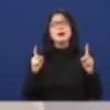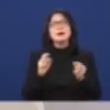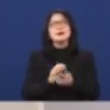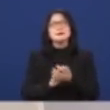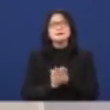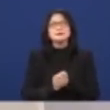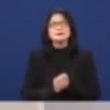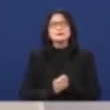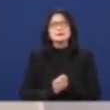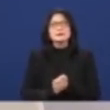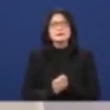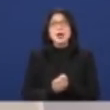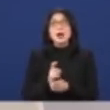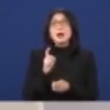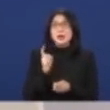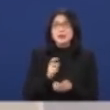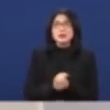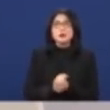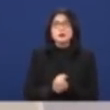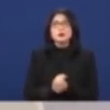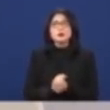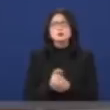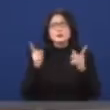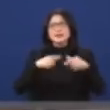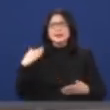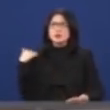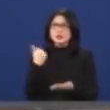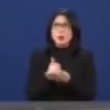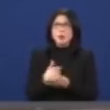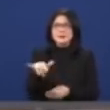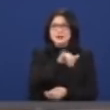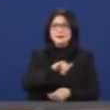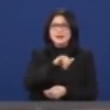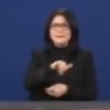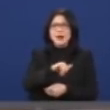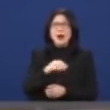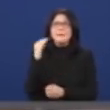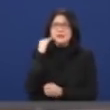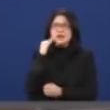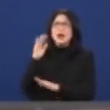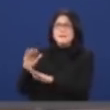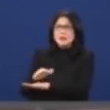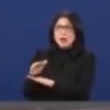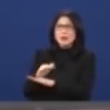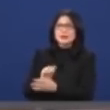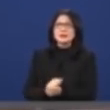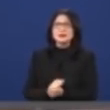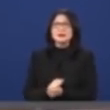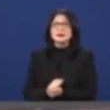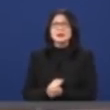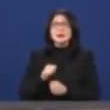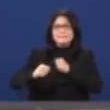itu oleh sebab itu menjadi kewajiban kita bersama untuk menjaga merawat dan